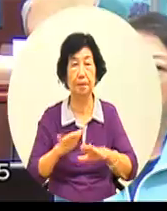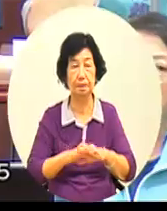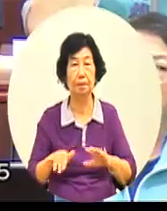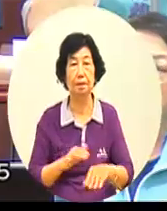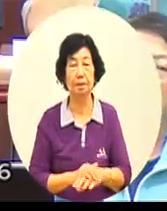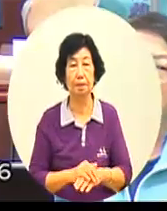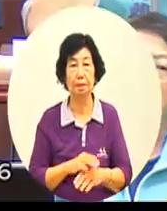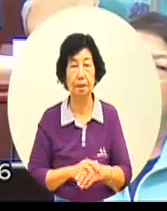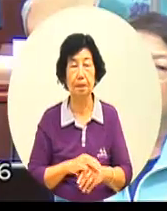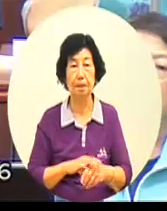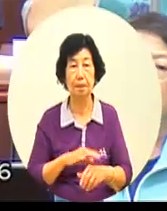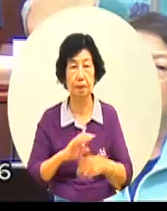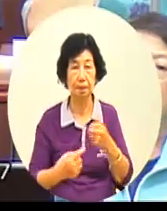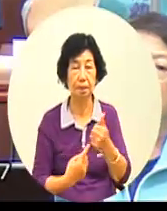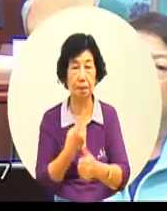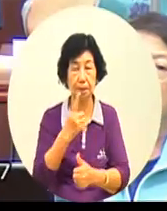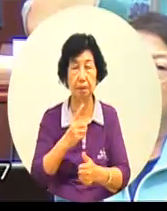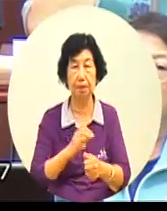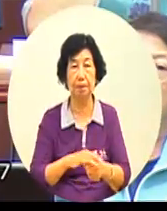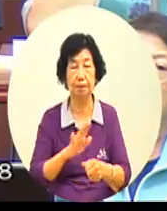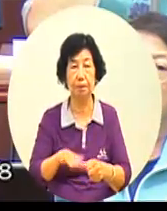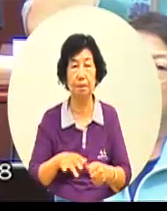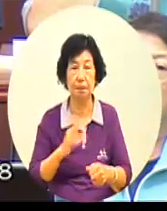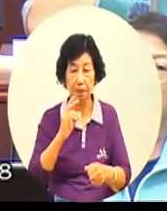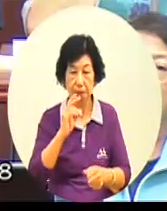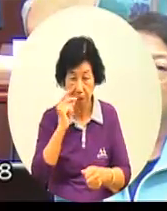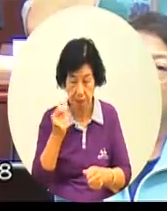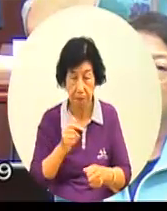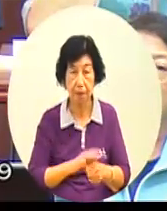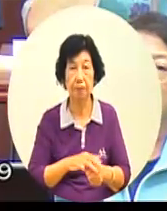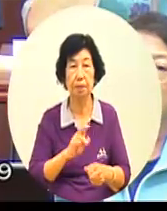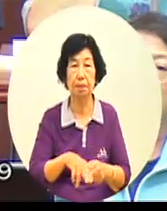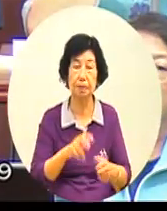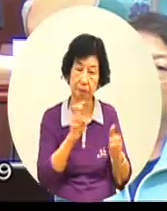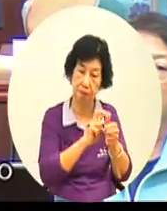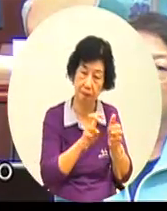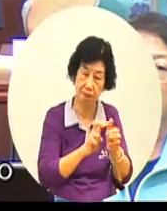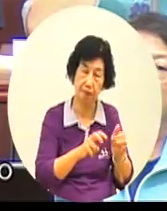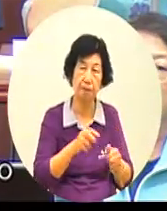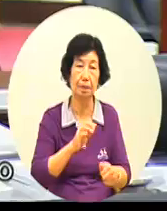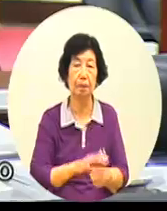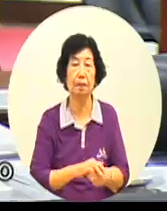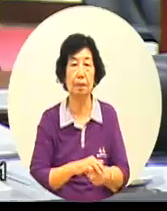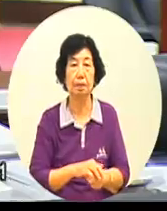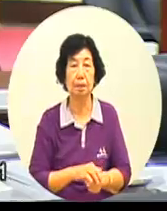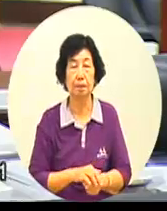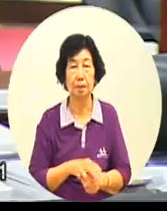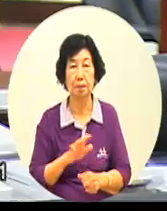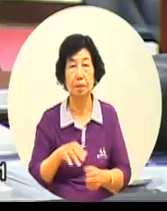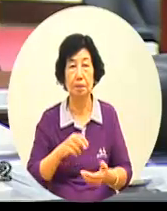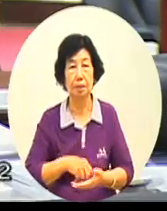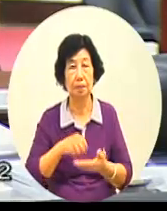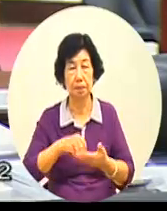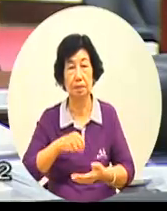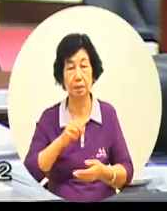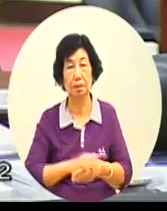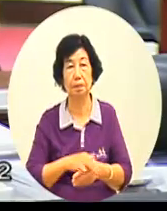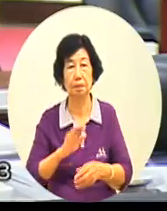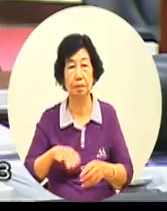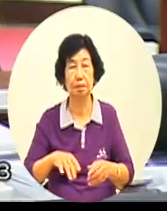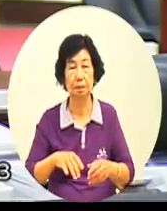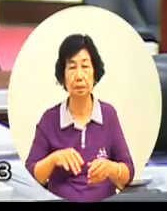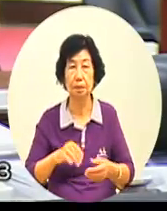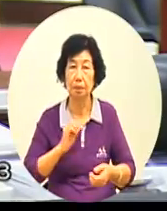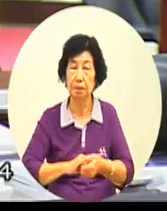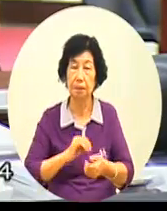他可能有他特殊的一些需求，例如说他有照顾方面。 其实单身我刚刚就有讲了，他不完全是弱势、啊、 对对